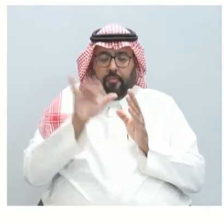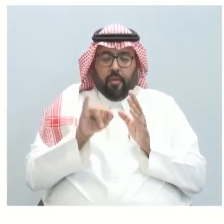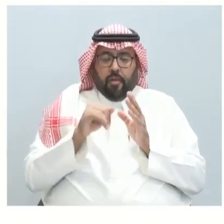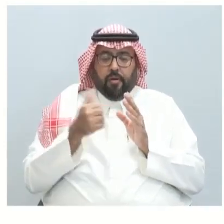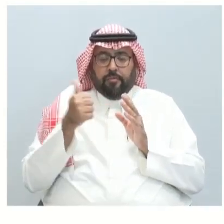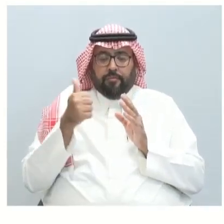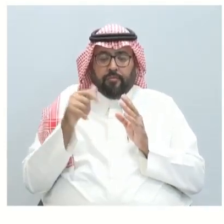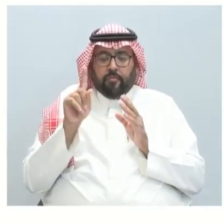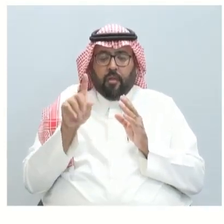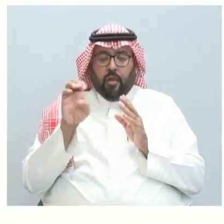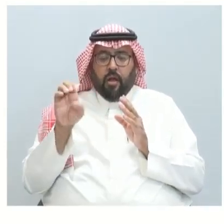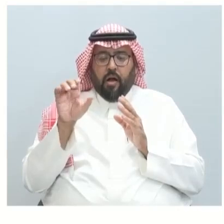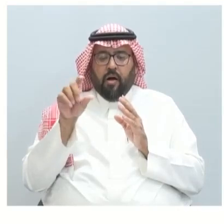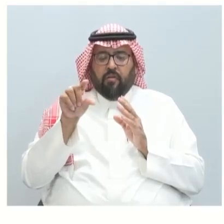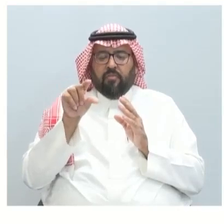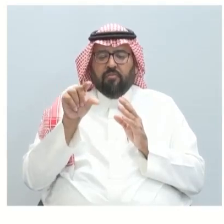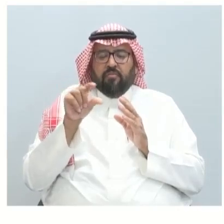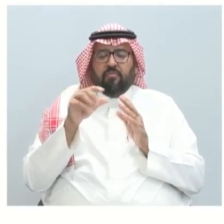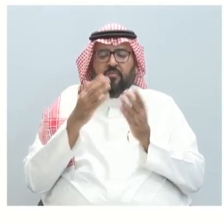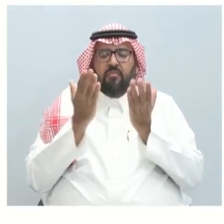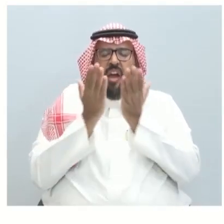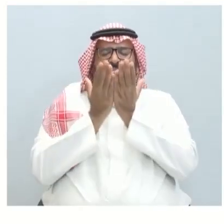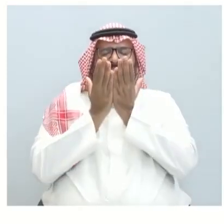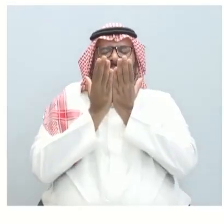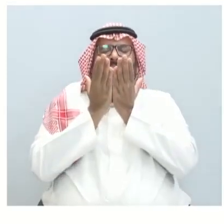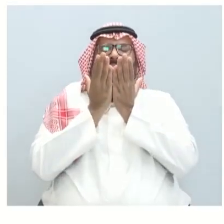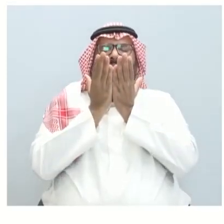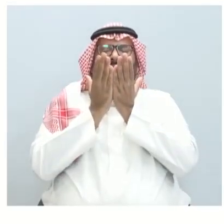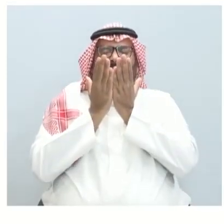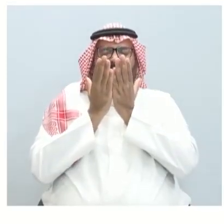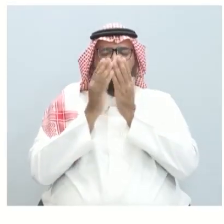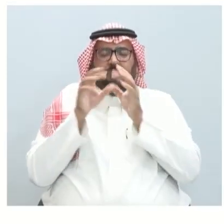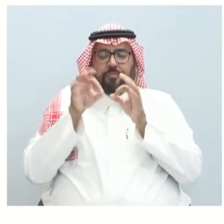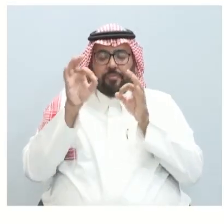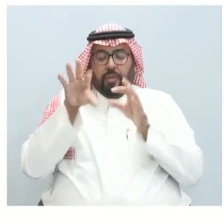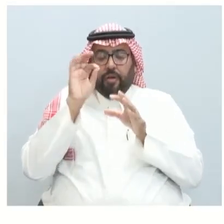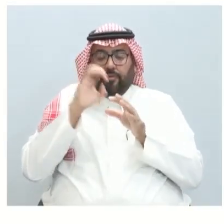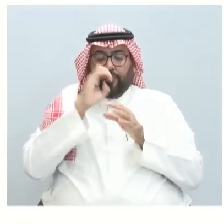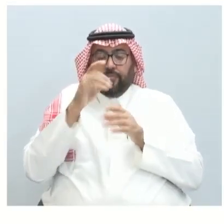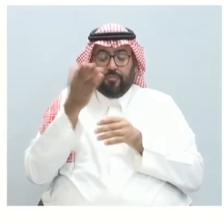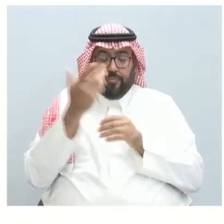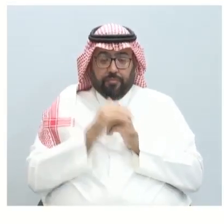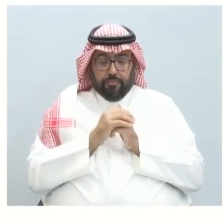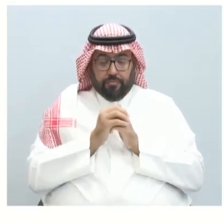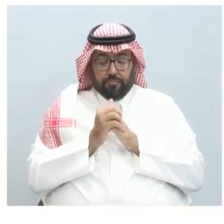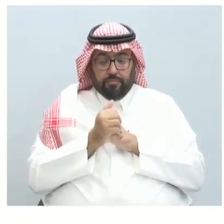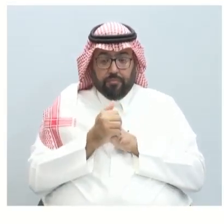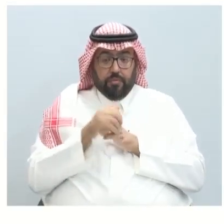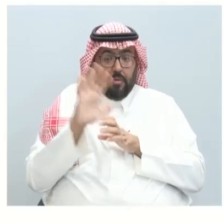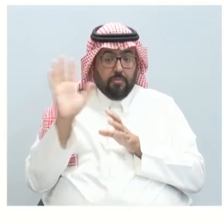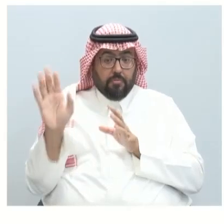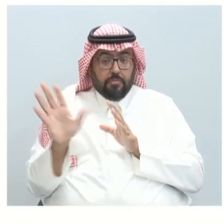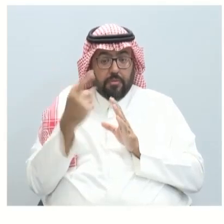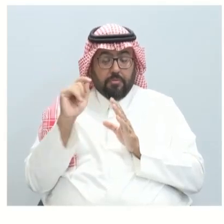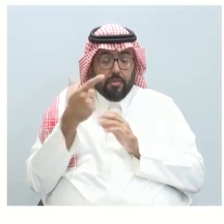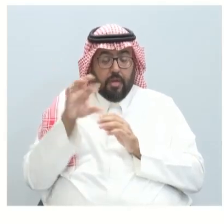الف باء جيم دال هل نستطيع ابنائي بناتي ان نحدد الاجابه ما رايكم هل مباشر اختار